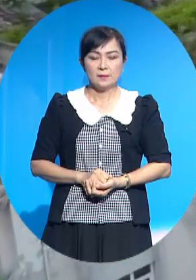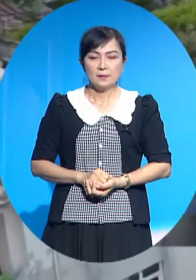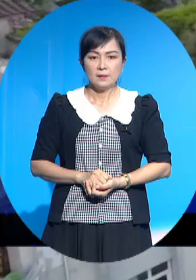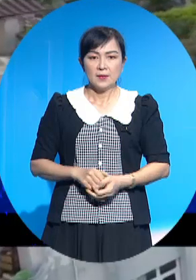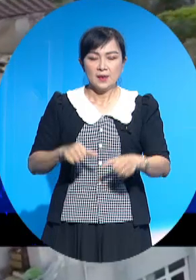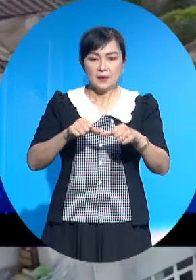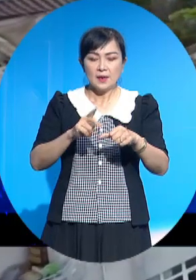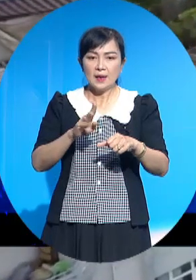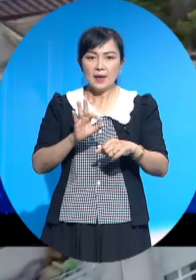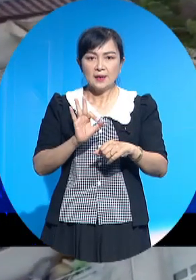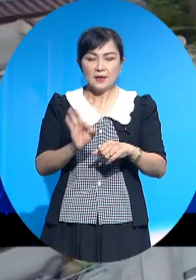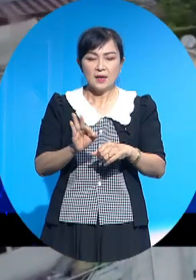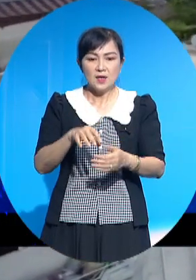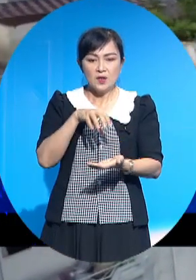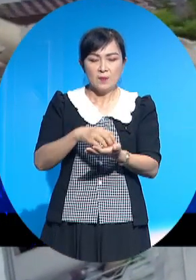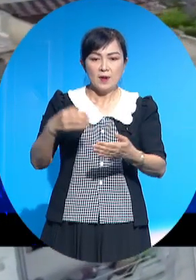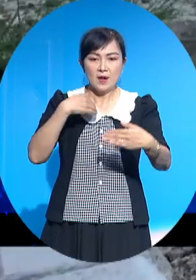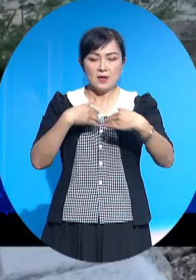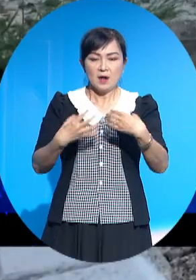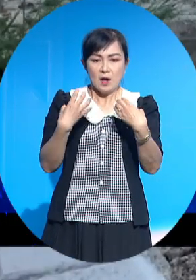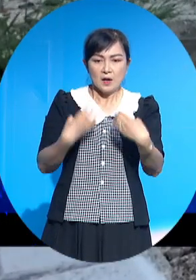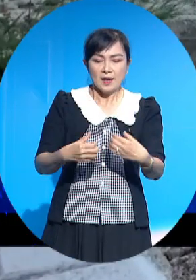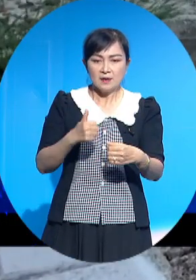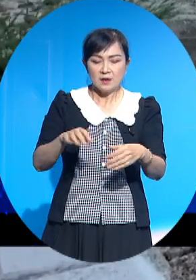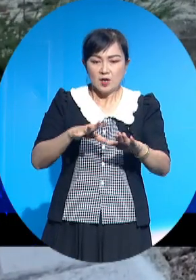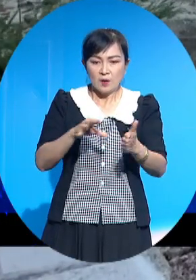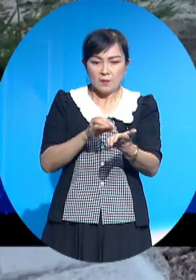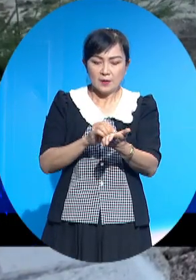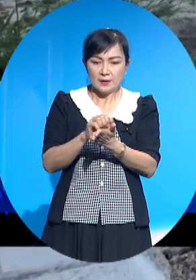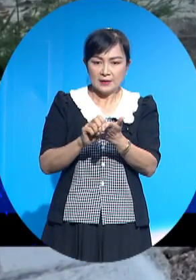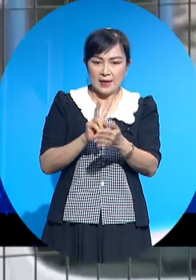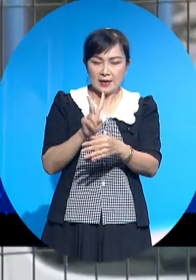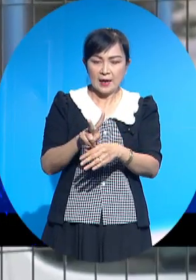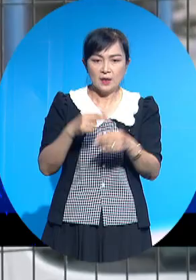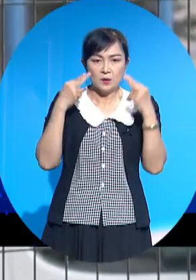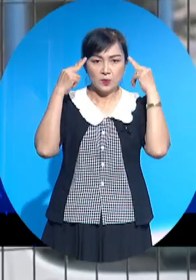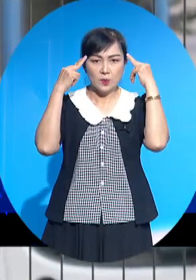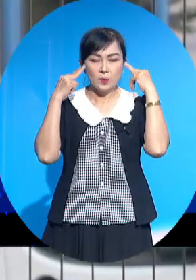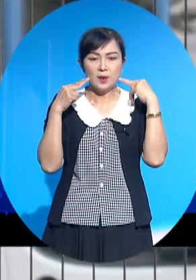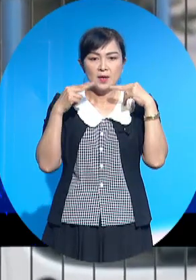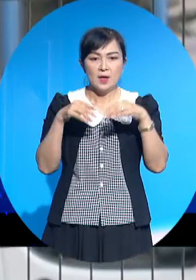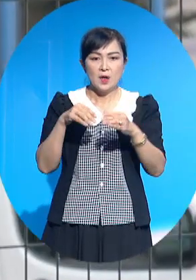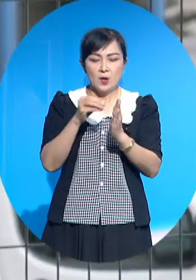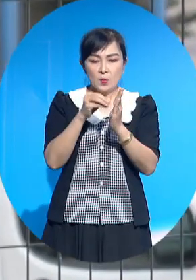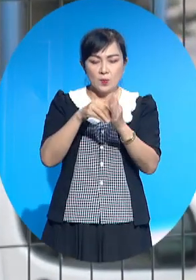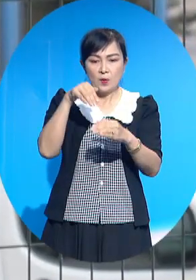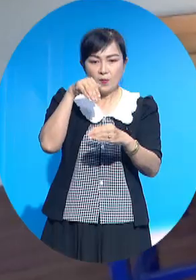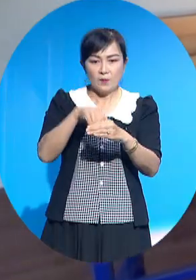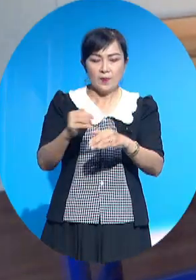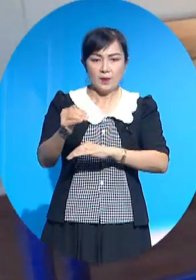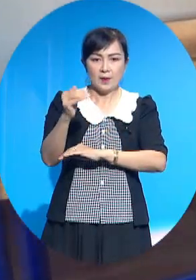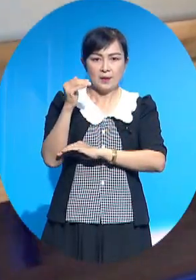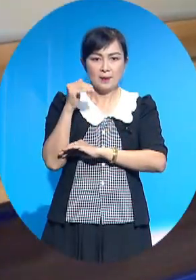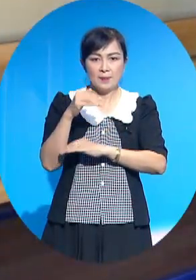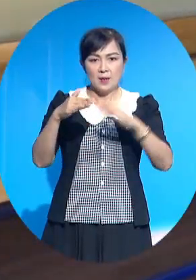tại Hà Tây địa phương chịu ảnh hưởng nặng nề nhất trong trận động đất hồi đầu tháng 2 tại Thổ Nhĩ Kỳ các điểm bỏ phiếu tạm thời đã được thiết lập